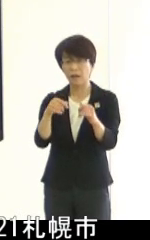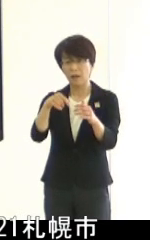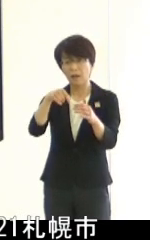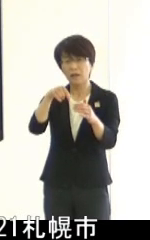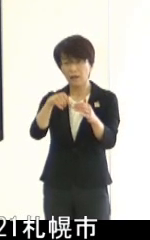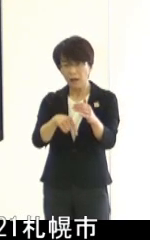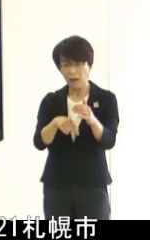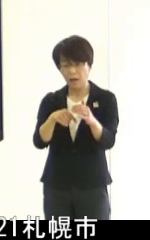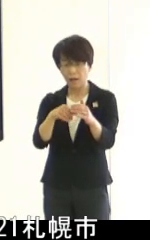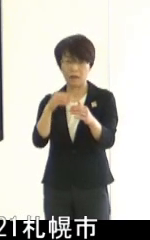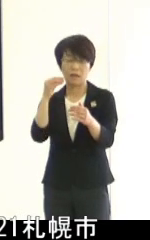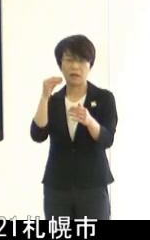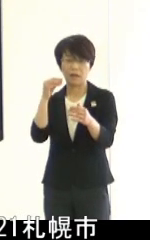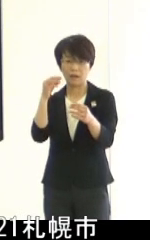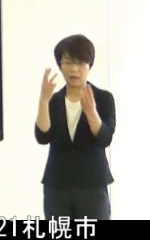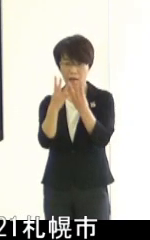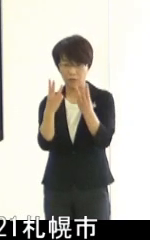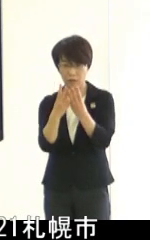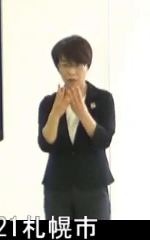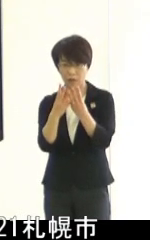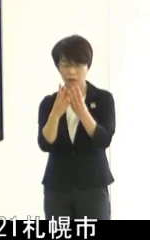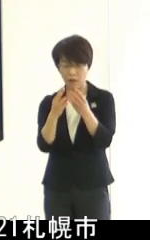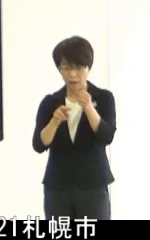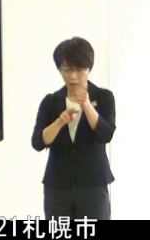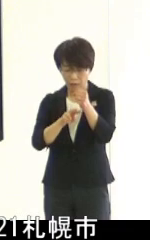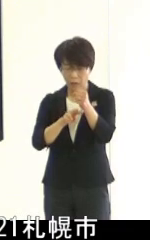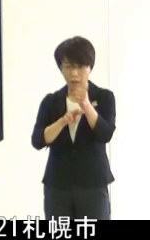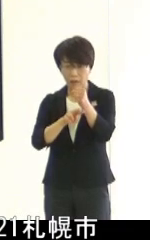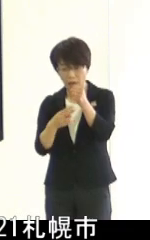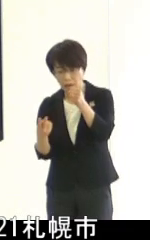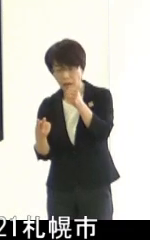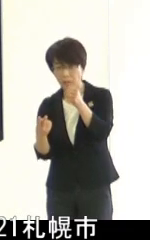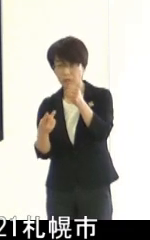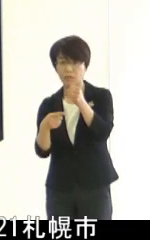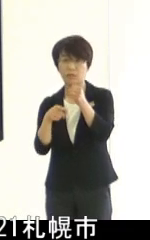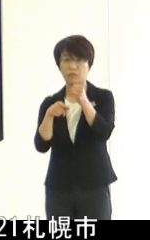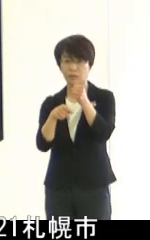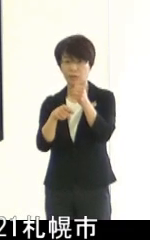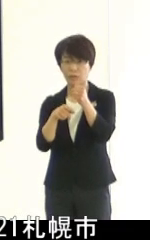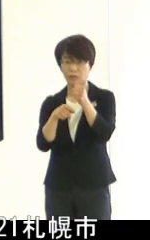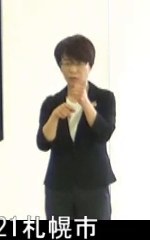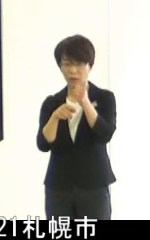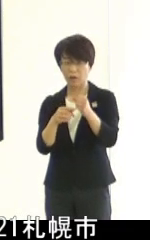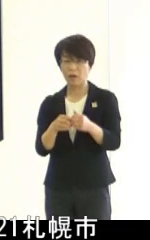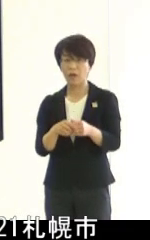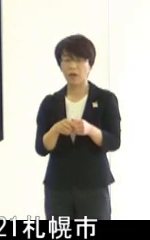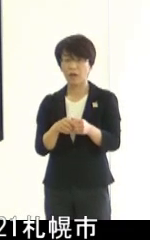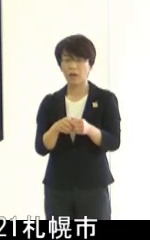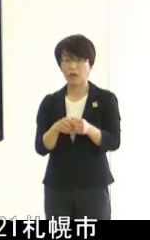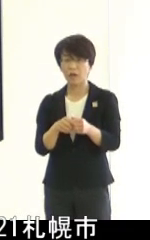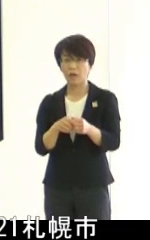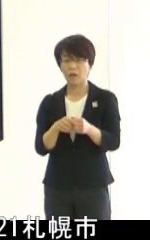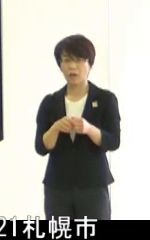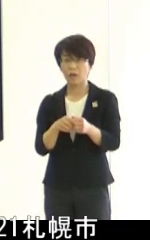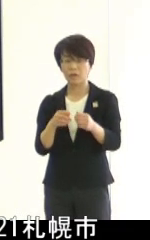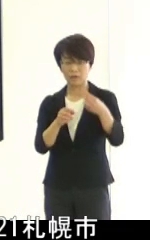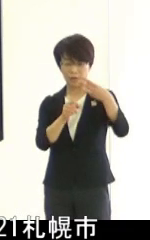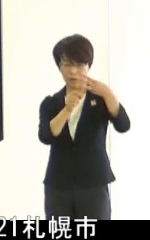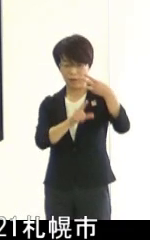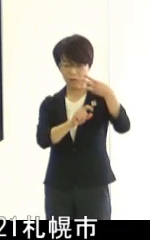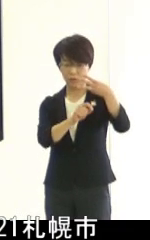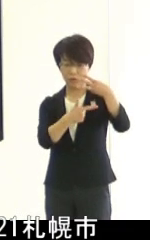数が変異株ということについて先週16日からの